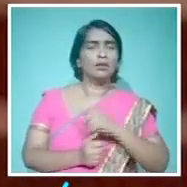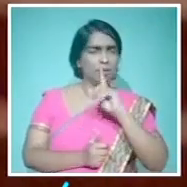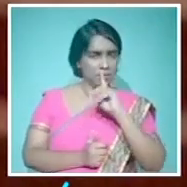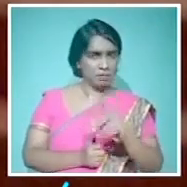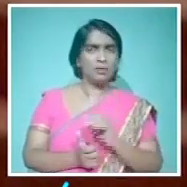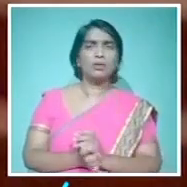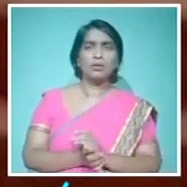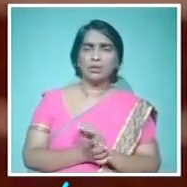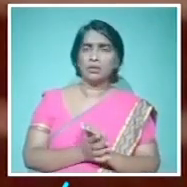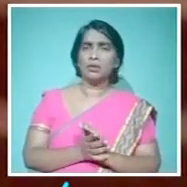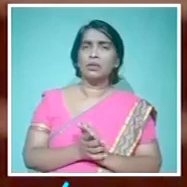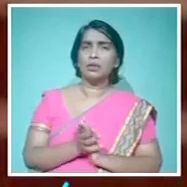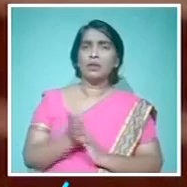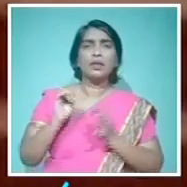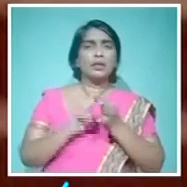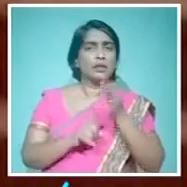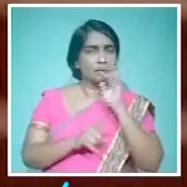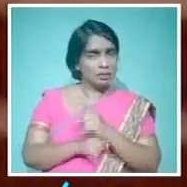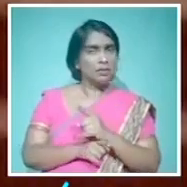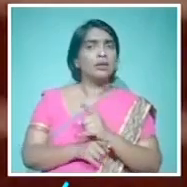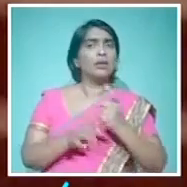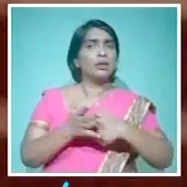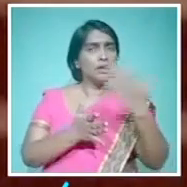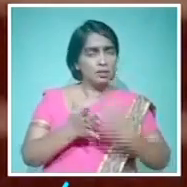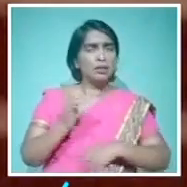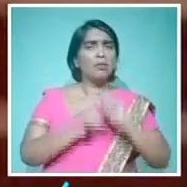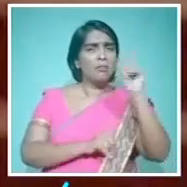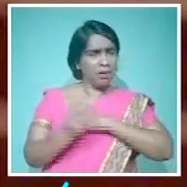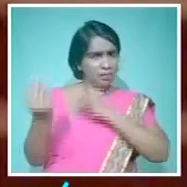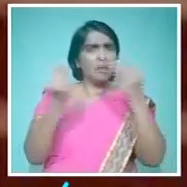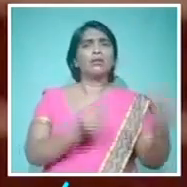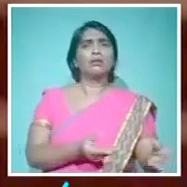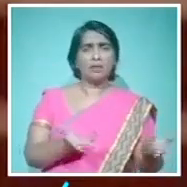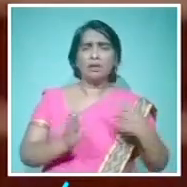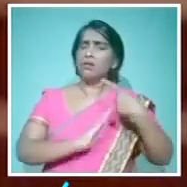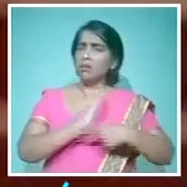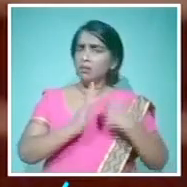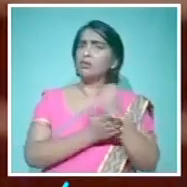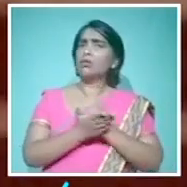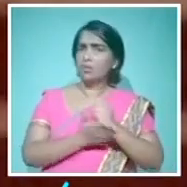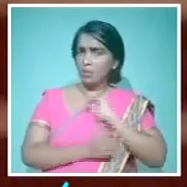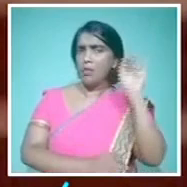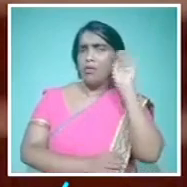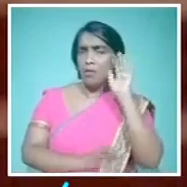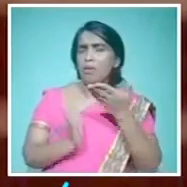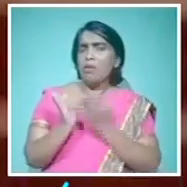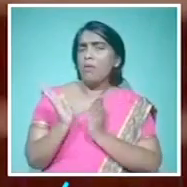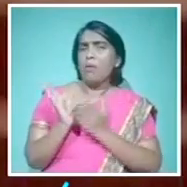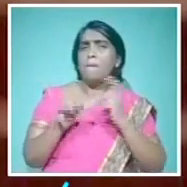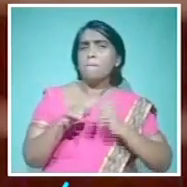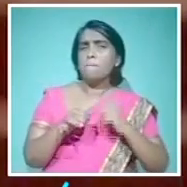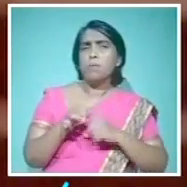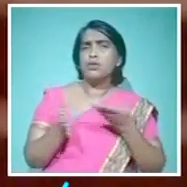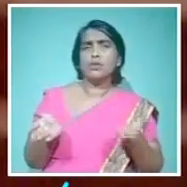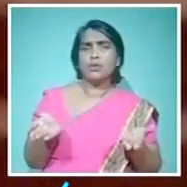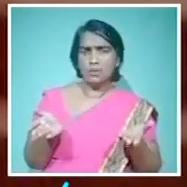කරනවා ඒ ජනාධිපතිතුමාගෙනුත් ඒ වාර්තාව මේ පාර්ලිමේන්තුවට ඉදිරිපත් කරන්න මේ රටේ සියලු දෙනා දැනගත යුතු මේවල පසුබිම ඉන්නේ කවුද